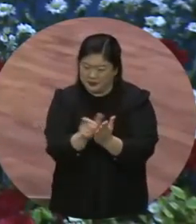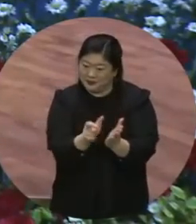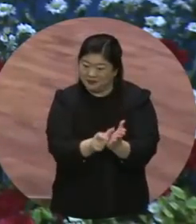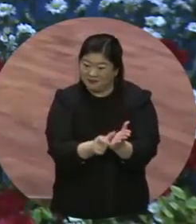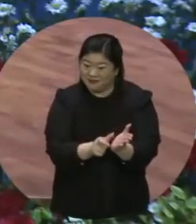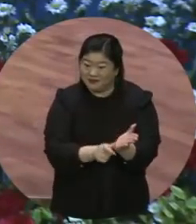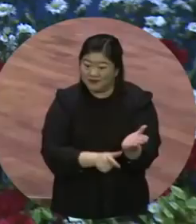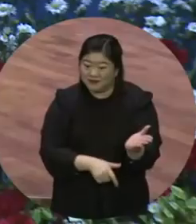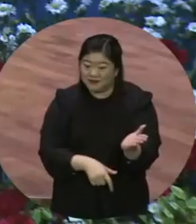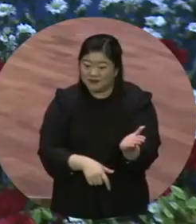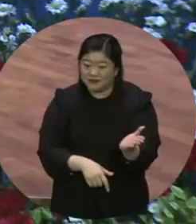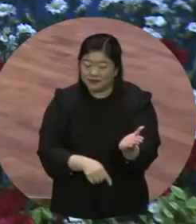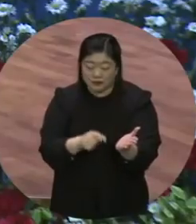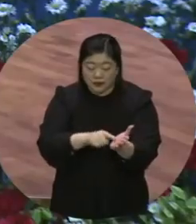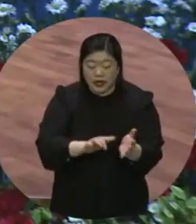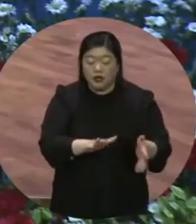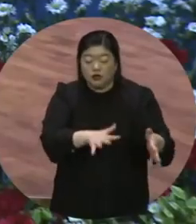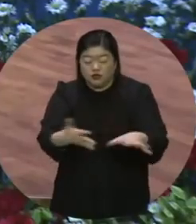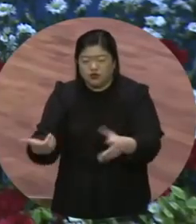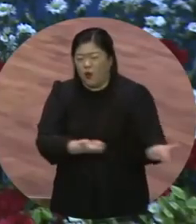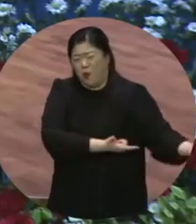있어요.